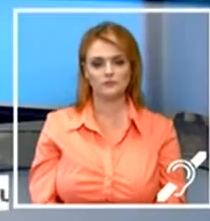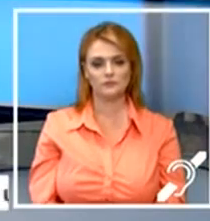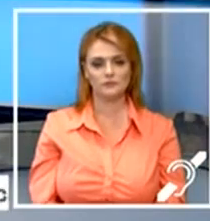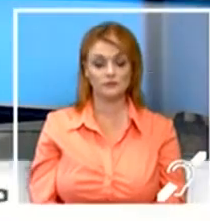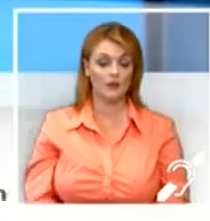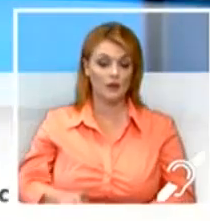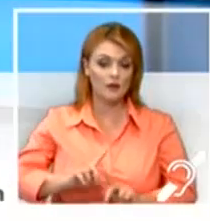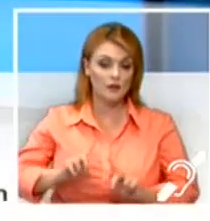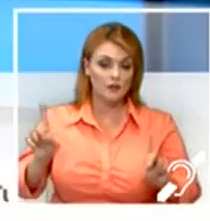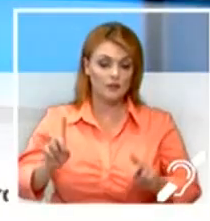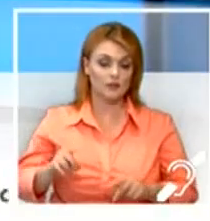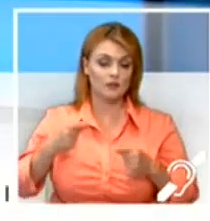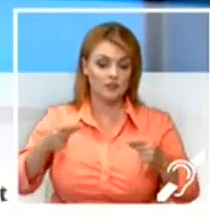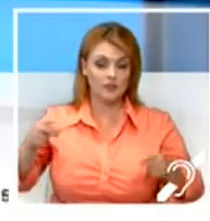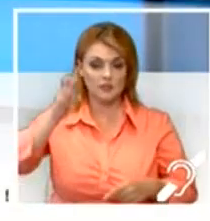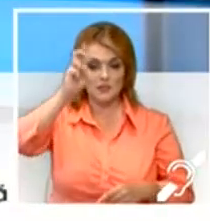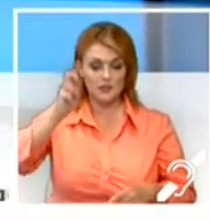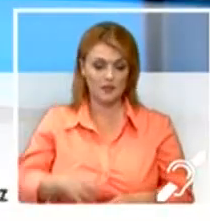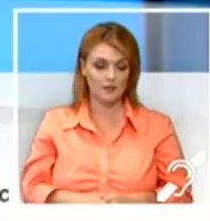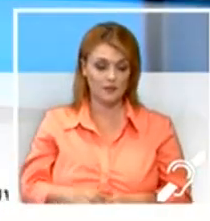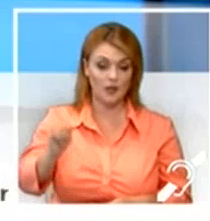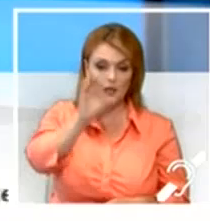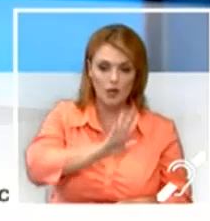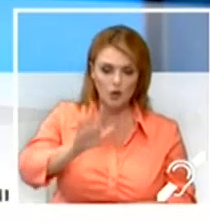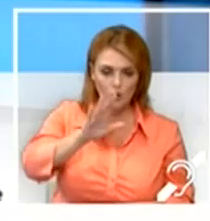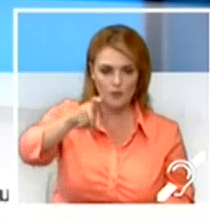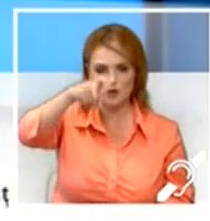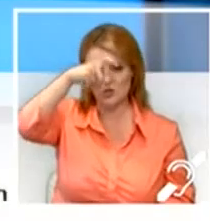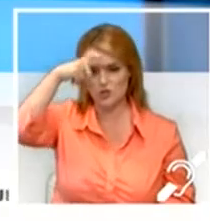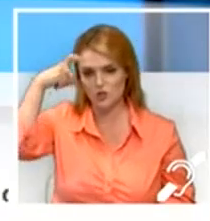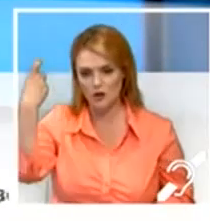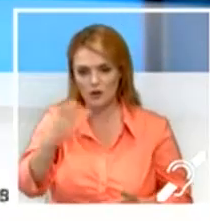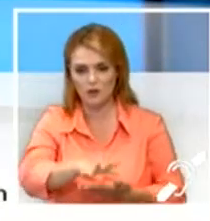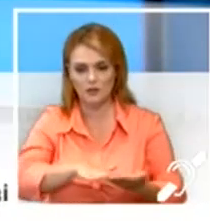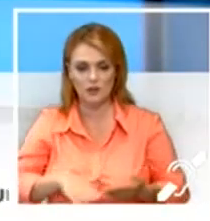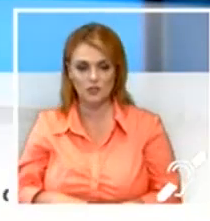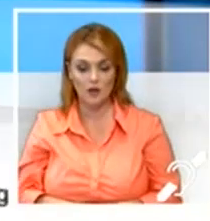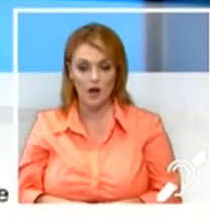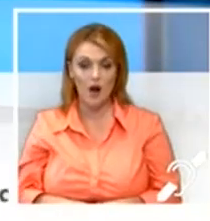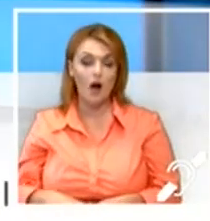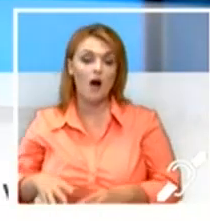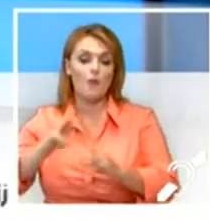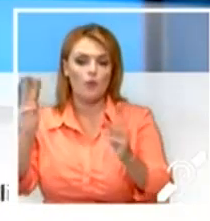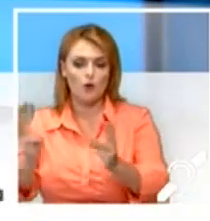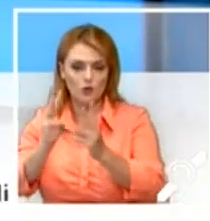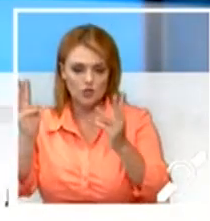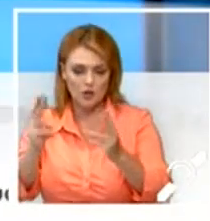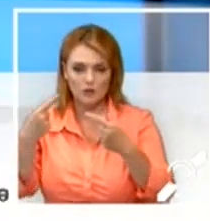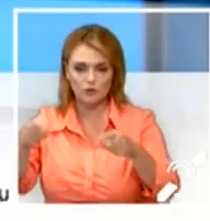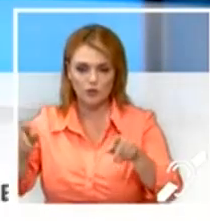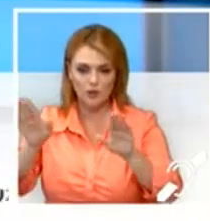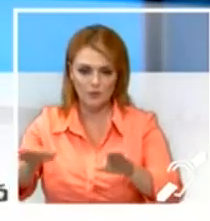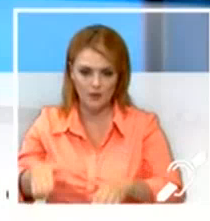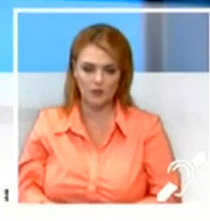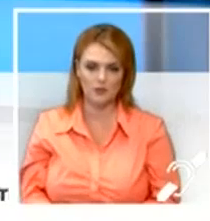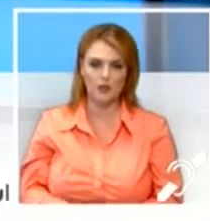Fenomene extreme în mai multe țări ale lumii, în timp ce Europa este cuprinsă în continuare de caniculă, iar incendiile de vegetație fac prăpăd,